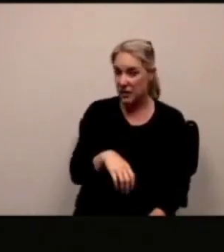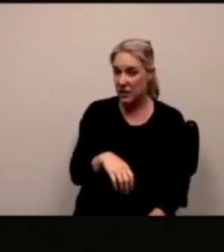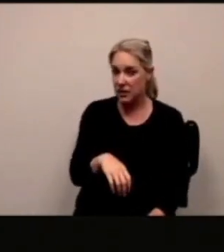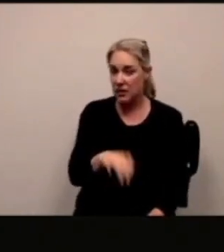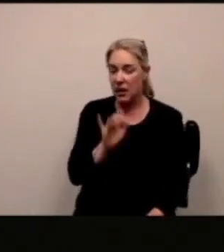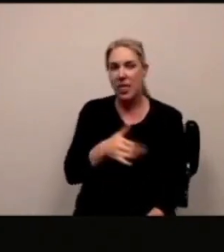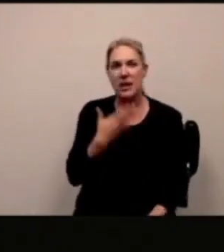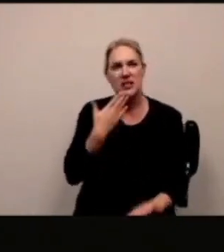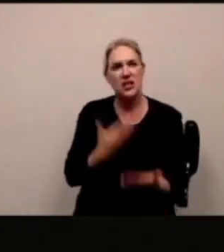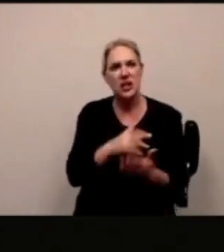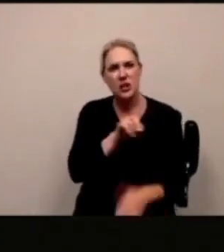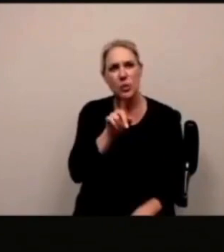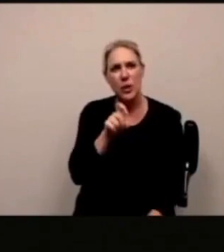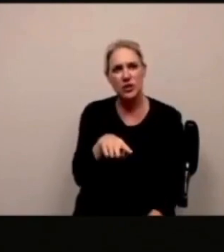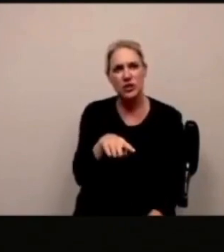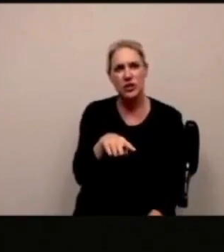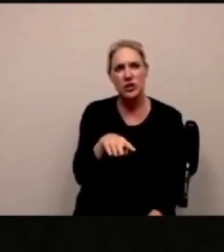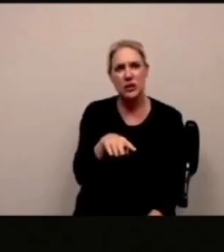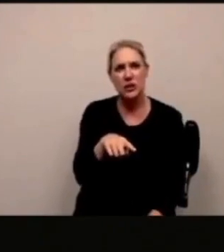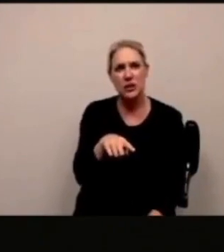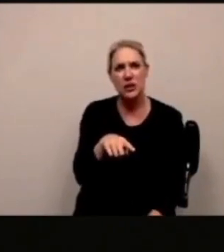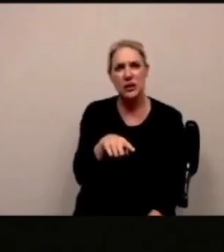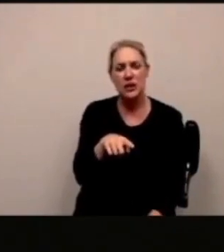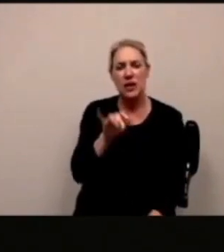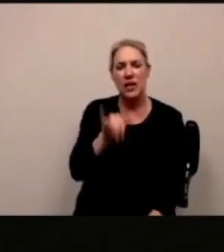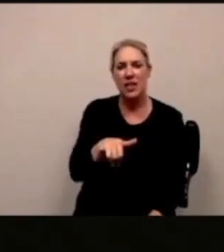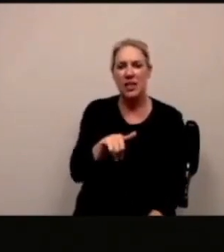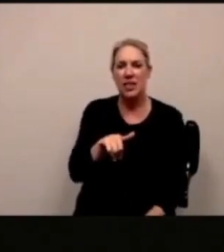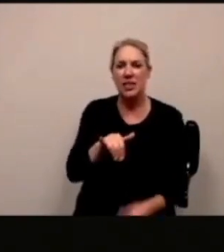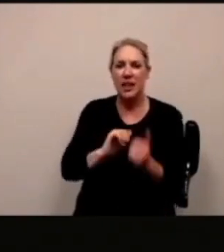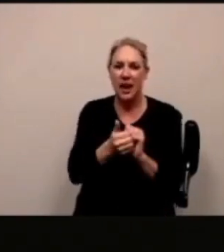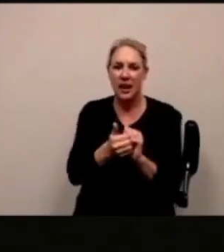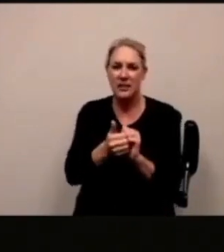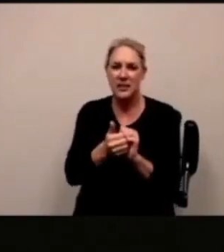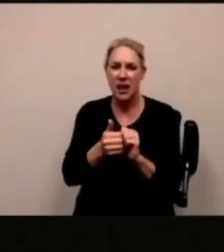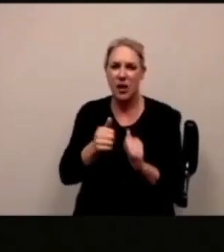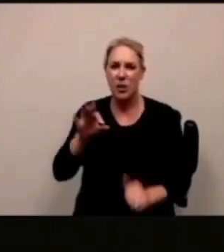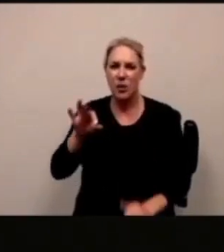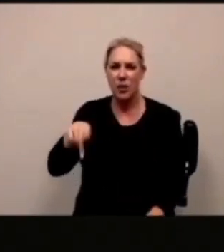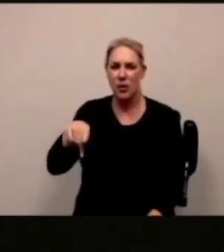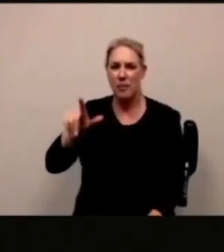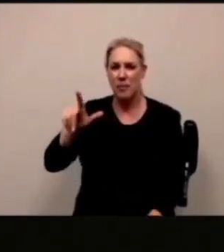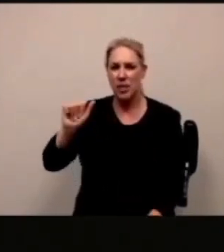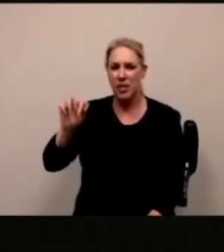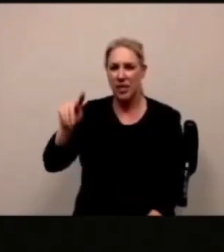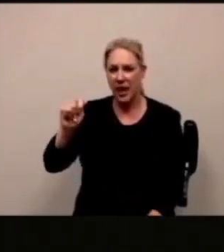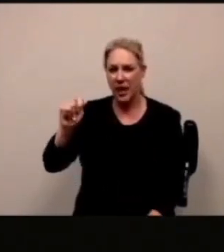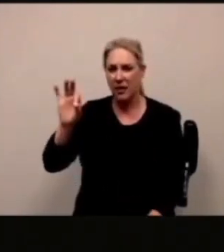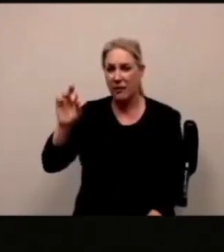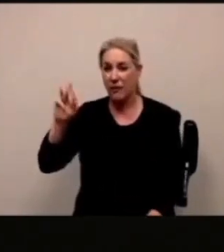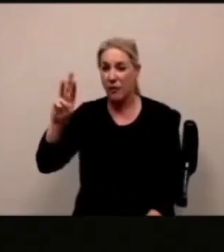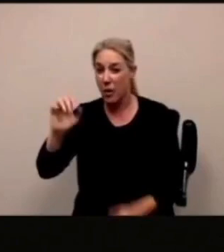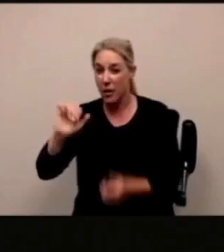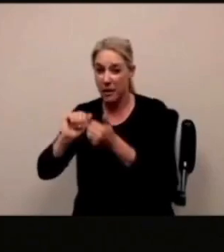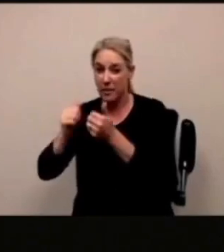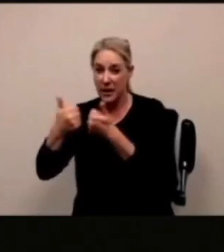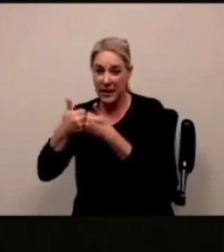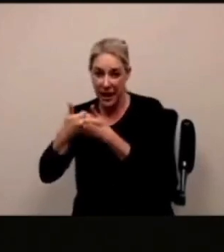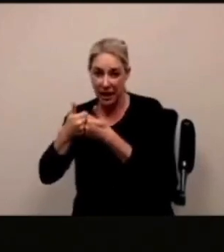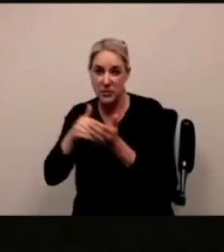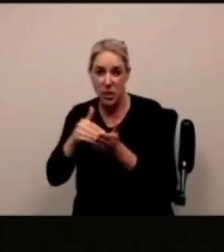表現できないかならないとであとプラットフォームはスプライト見た動きができないかという質問ですが